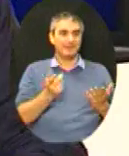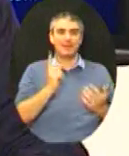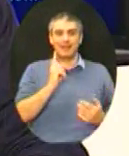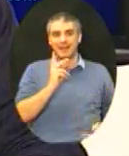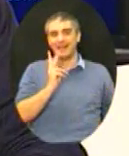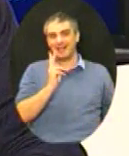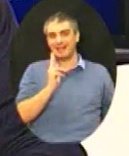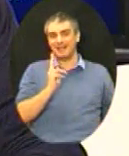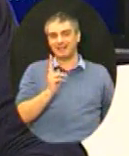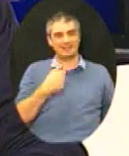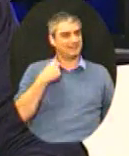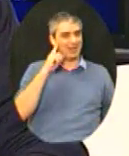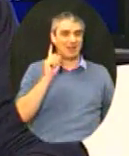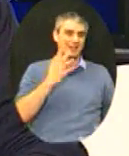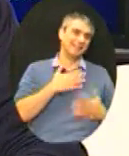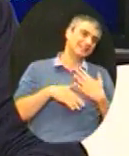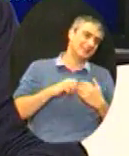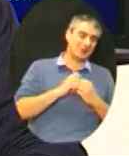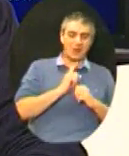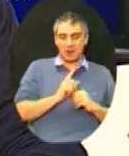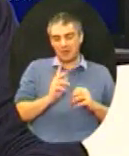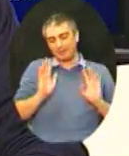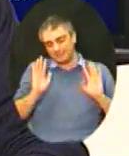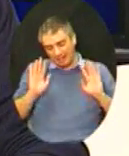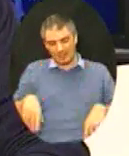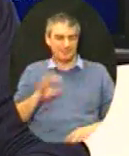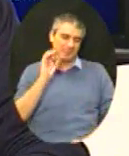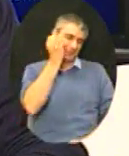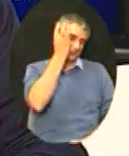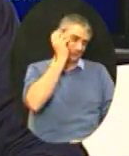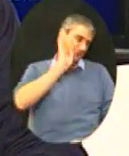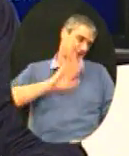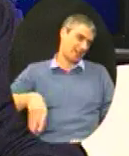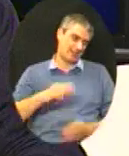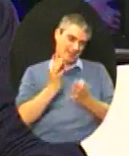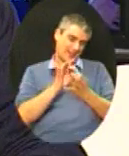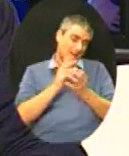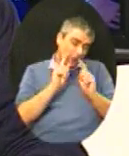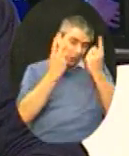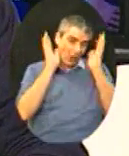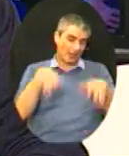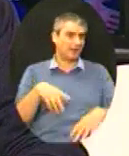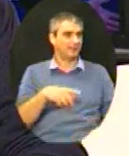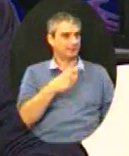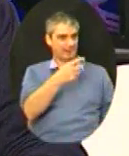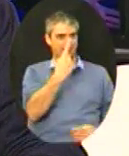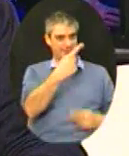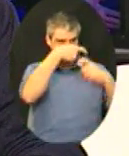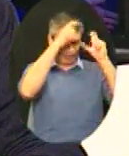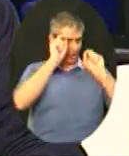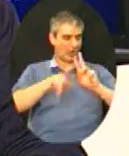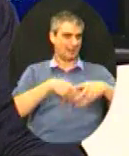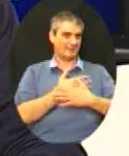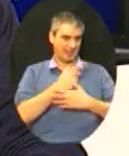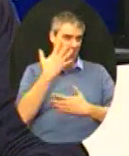אפשר, אני לא יודעת אם זה היה ידידותי, לא ידידותי, אבל זה באמת שטויות, זה דבר שקורה. זהו, את אחות וטרינרית, את חובבת